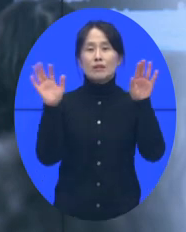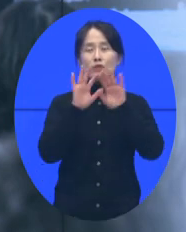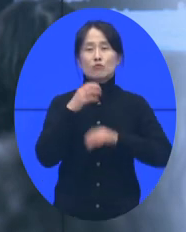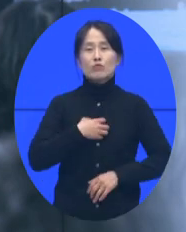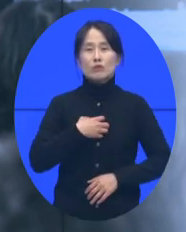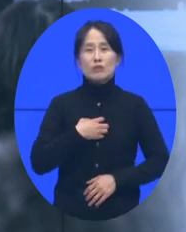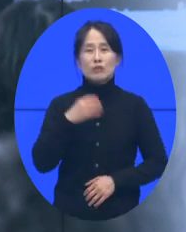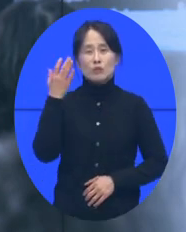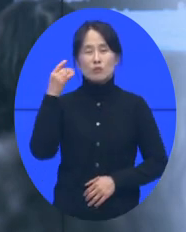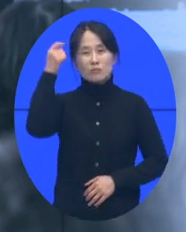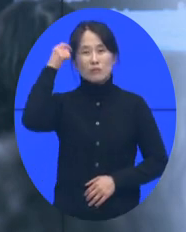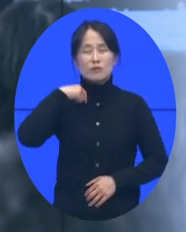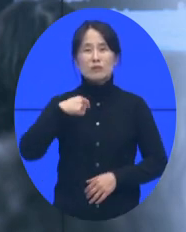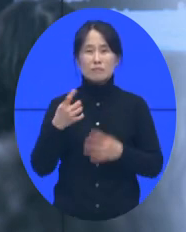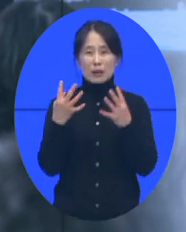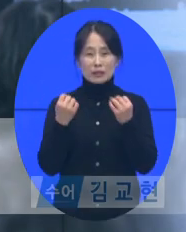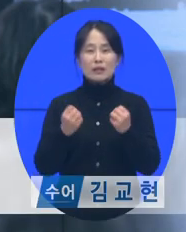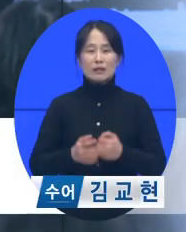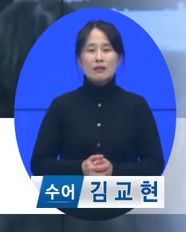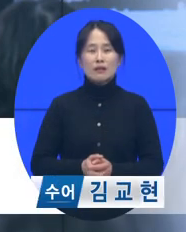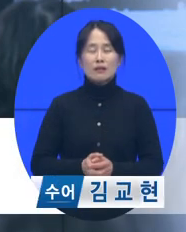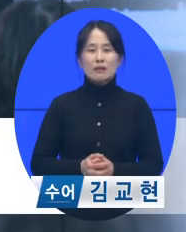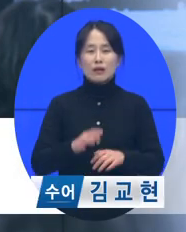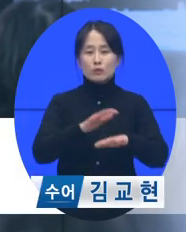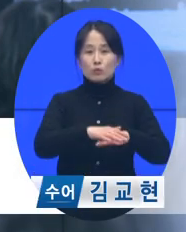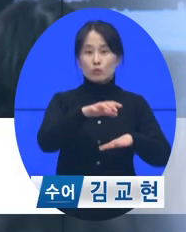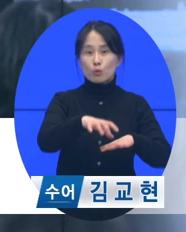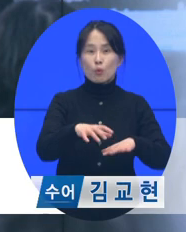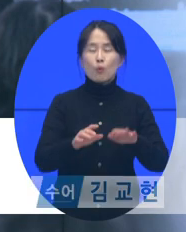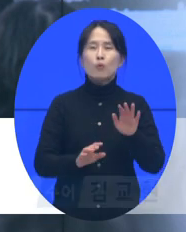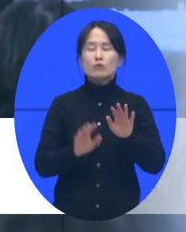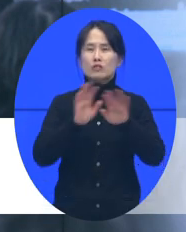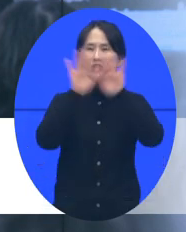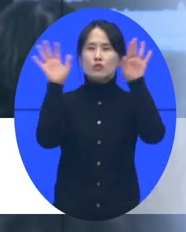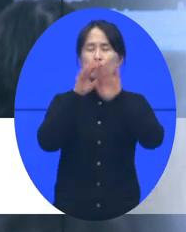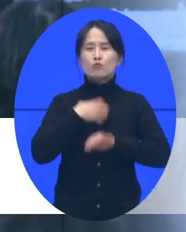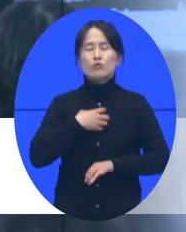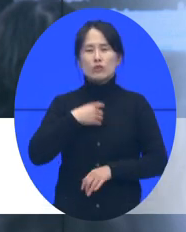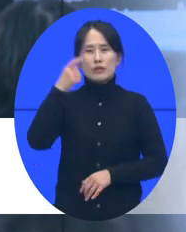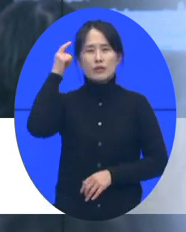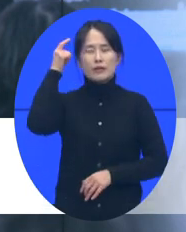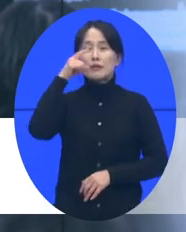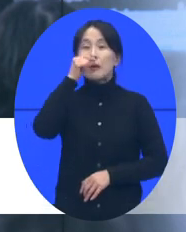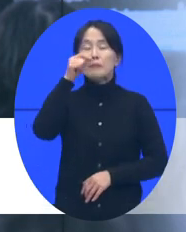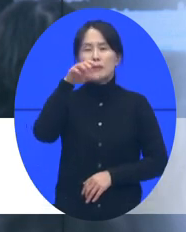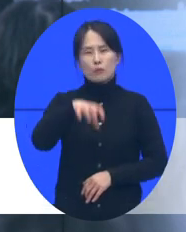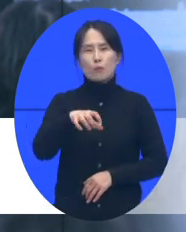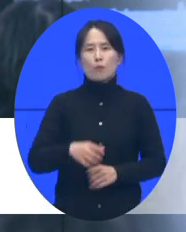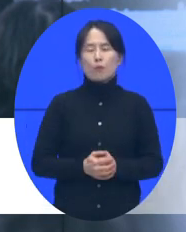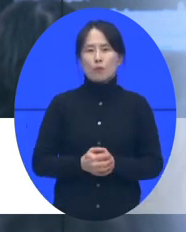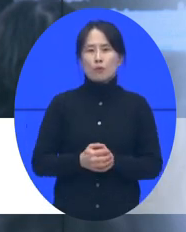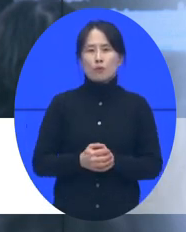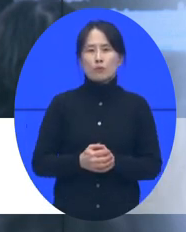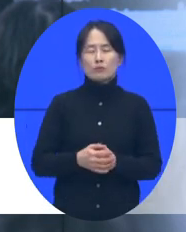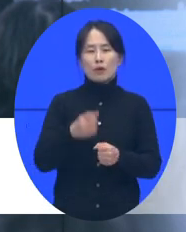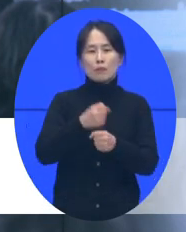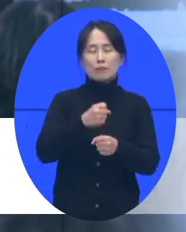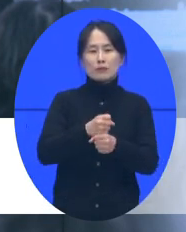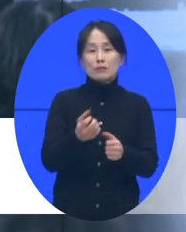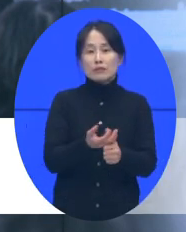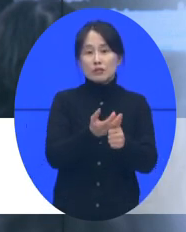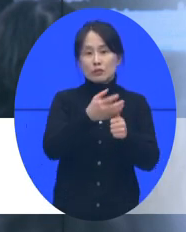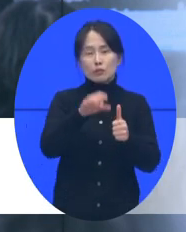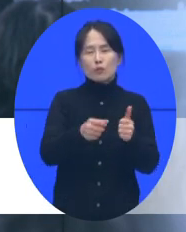기후위기 요즘 실감하는 분들 많으시죠? 특히 농촌은 기후위기에 더욱 민감한데요. 재배 적지가 바뀌는 등 생산구조